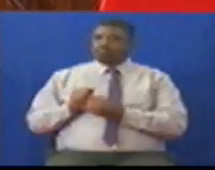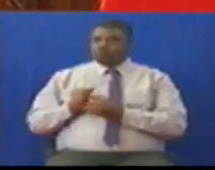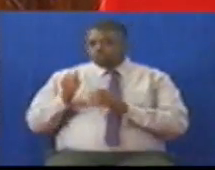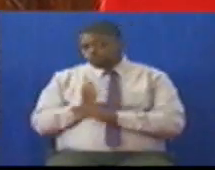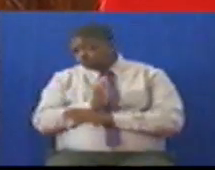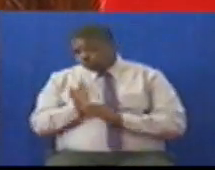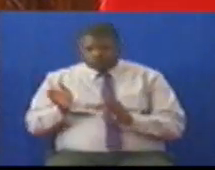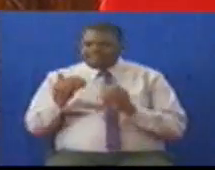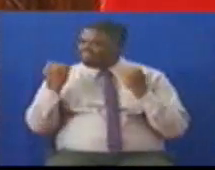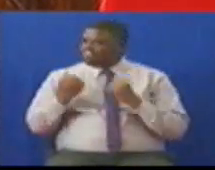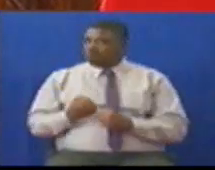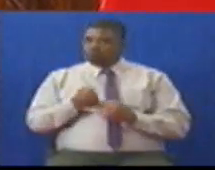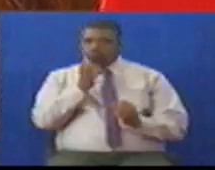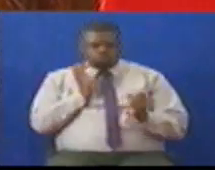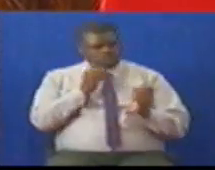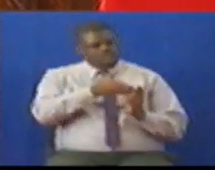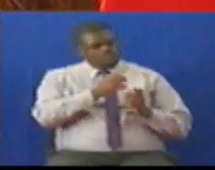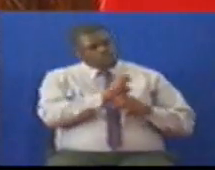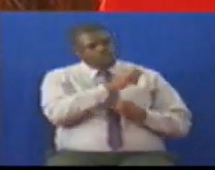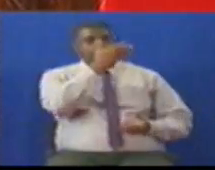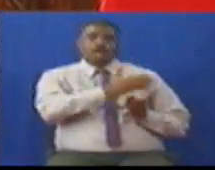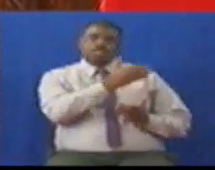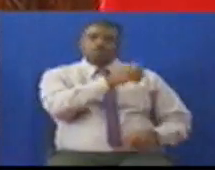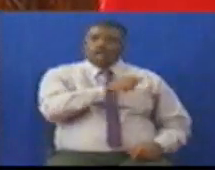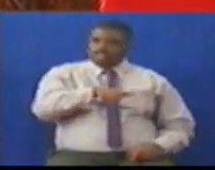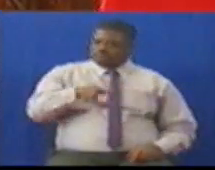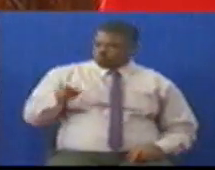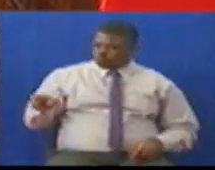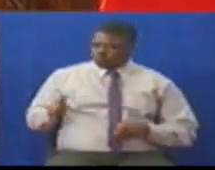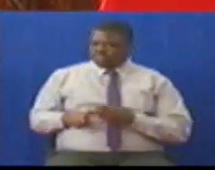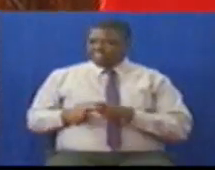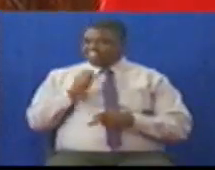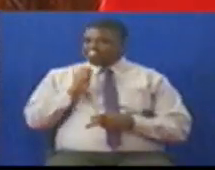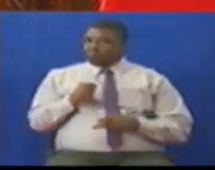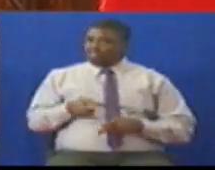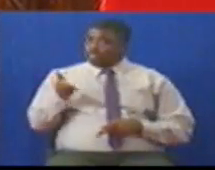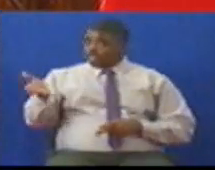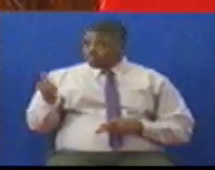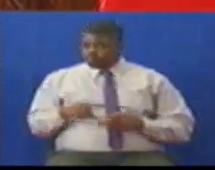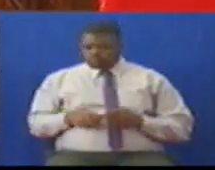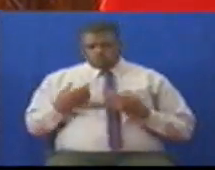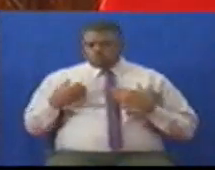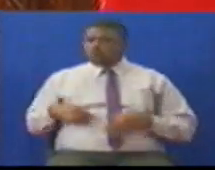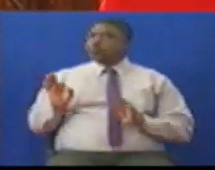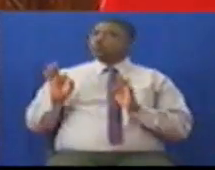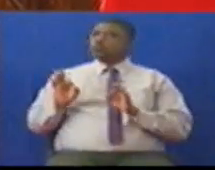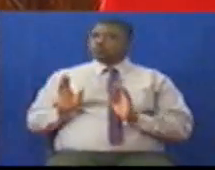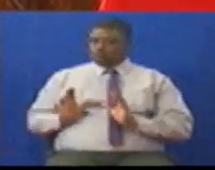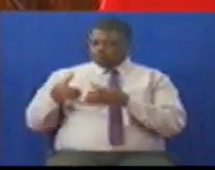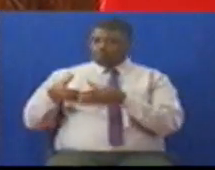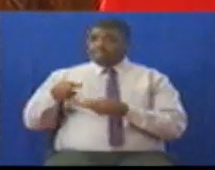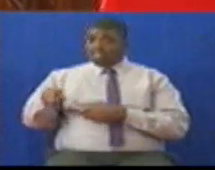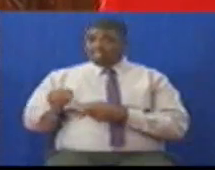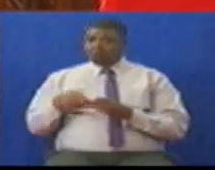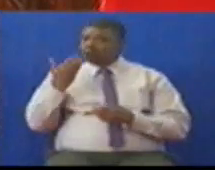kulinda haki za wananchi kuchagua viongozi wanaowafaa. Mheshimiwa Speaker, uwepo wa tume huru ni